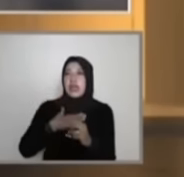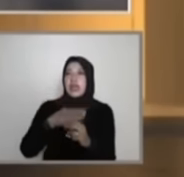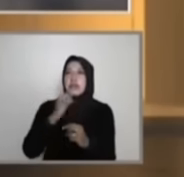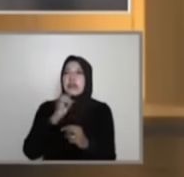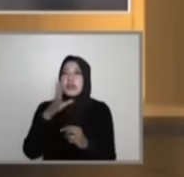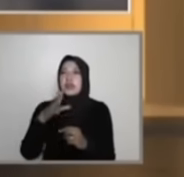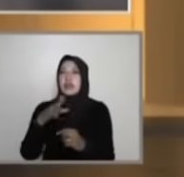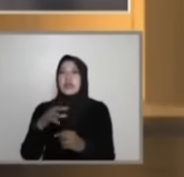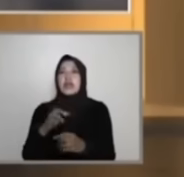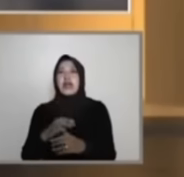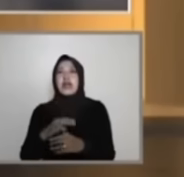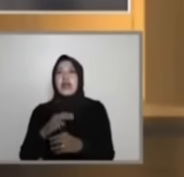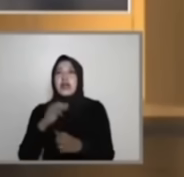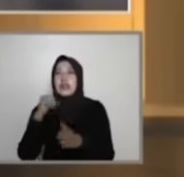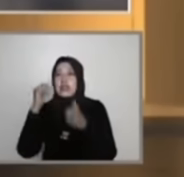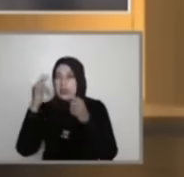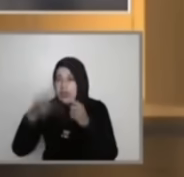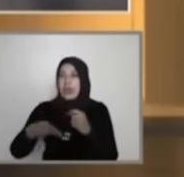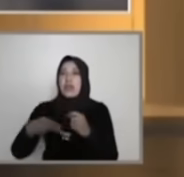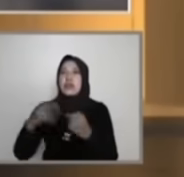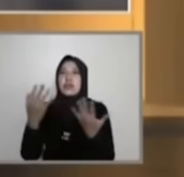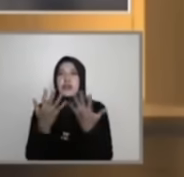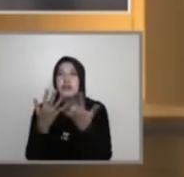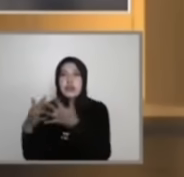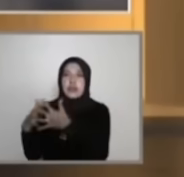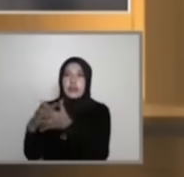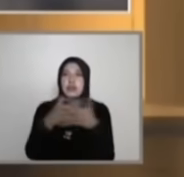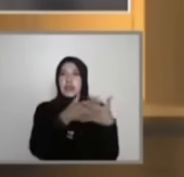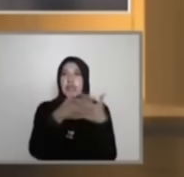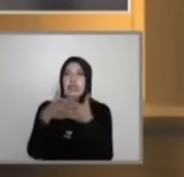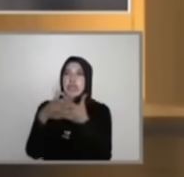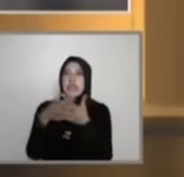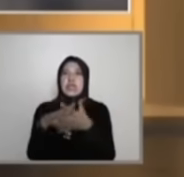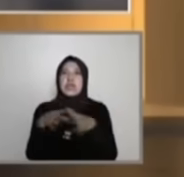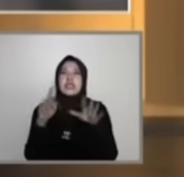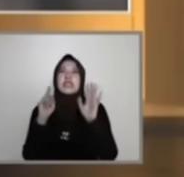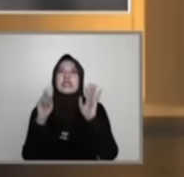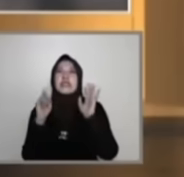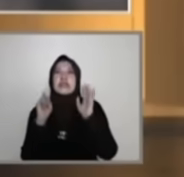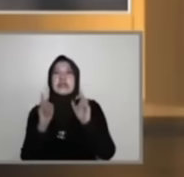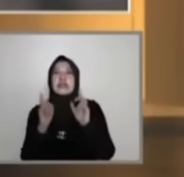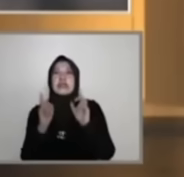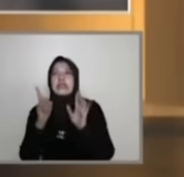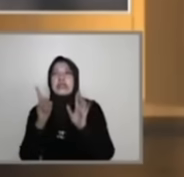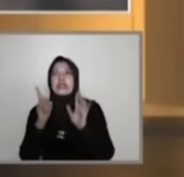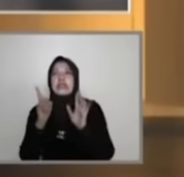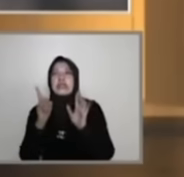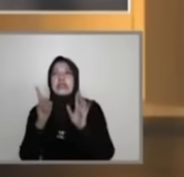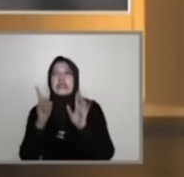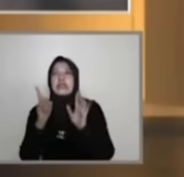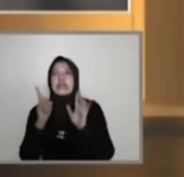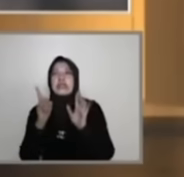mencetuskan wajib mengaji bagi siswa SMA itu 15 menit.